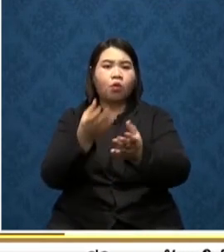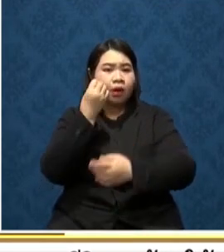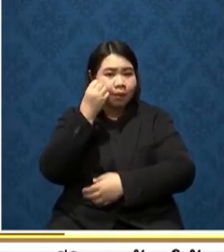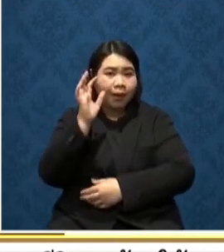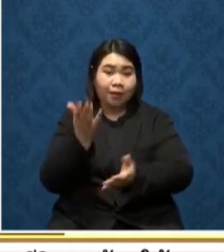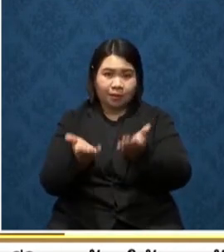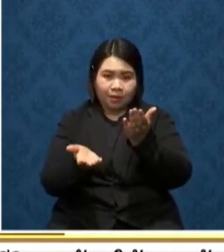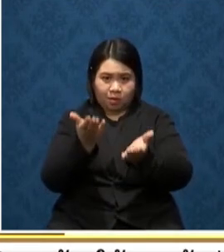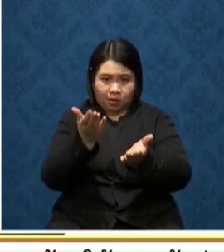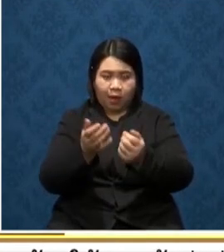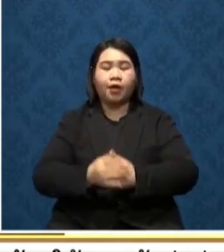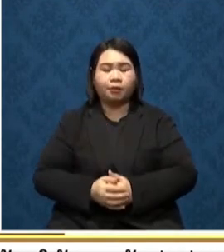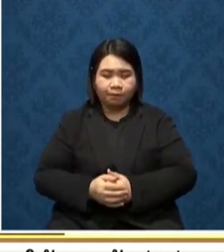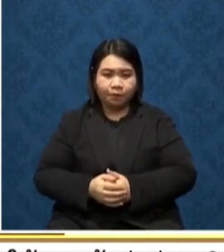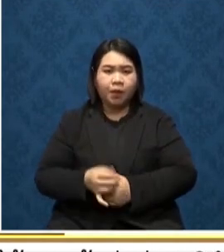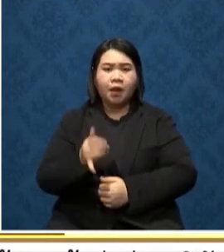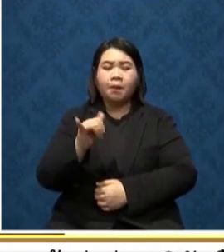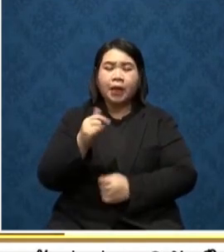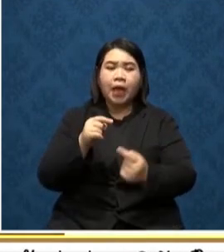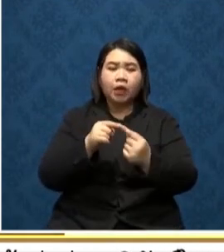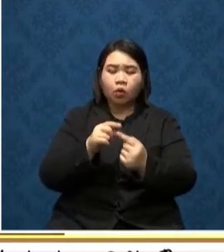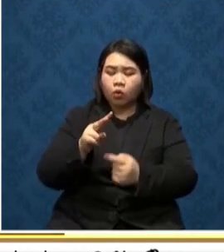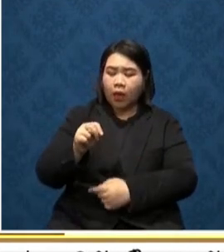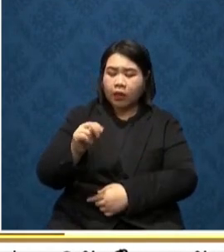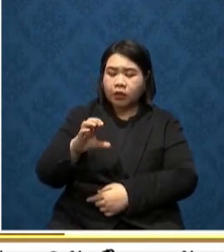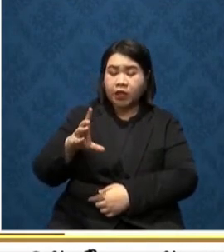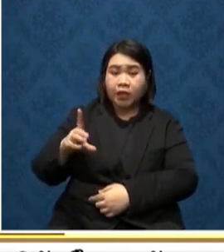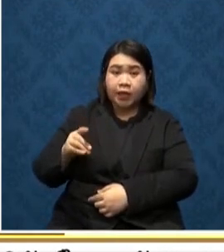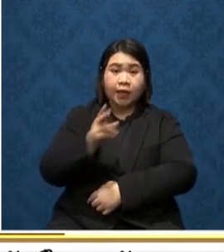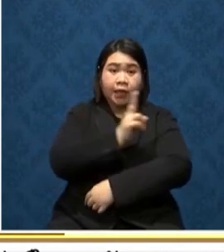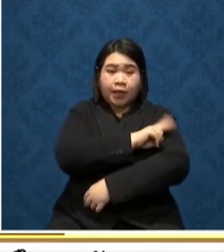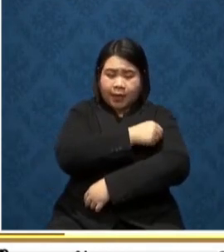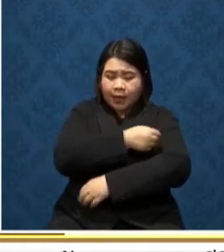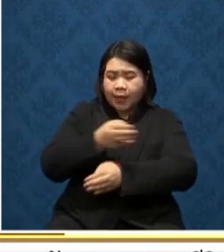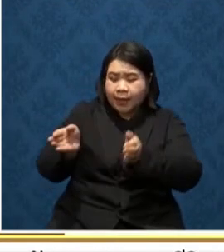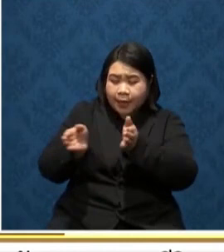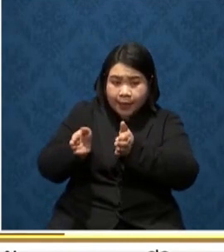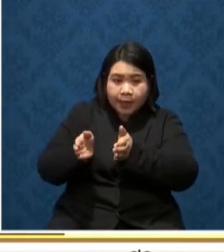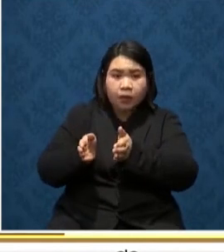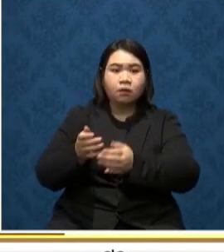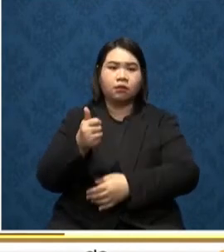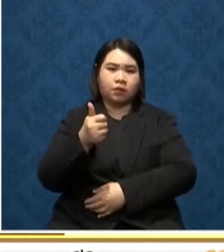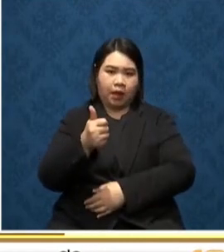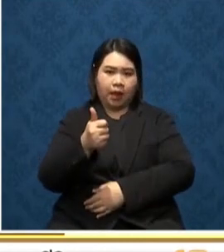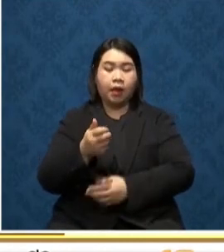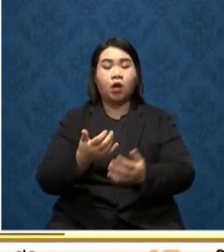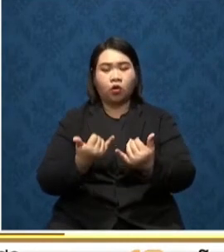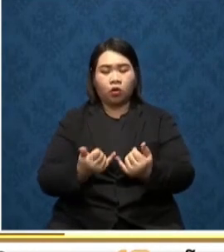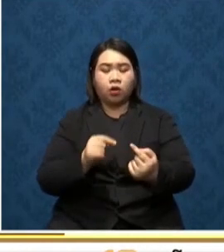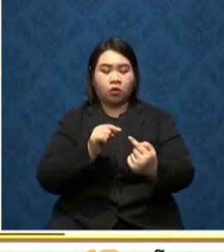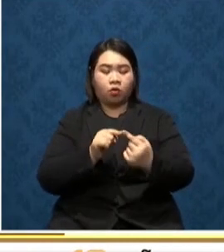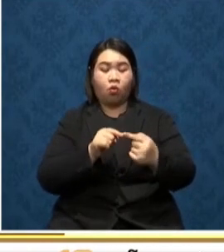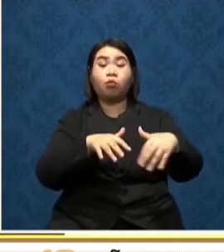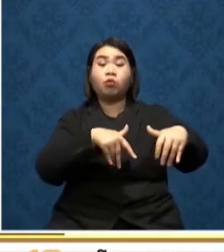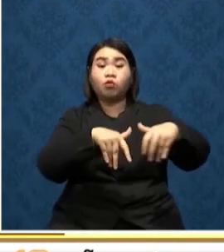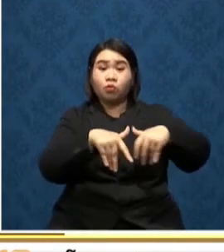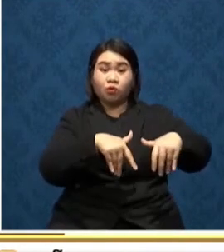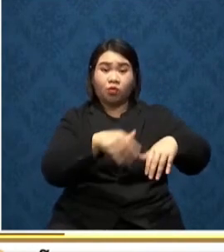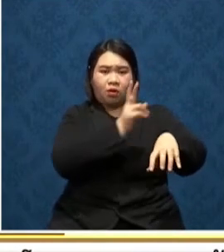แล้วก็อาจะเป็คินิก NCD เพื่อรถกวามแ่อัดโเดลนี้โรงบาลชมชนอำเภอเมือง